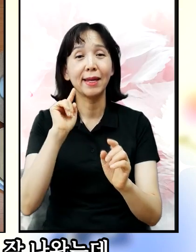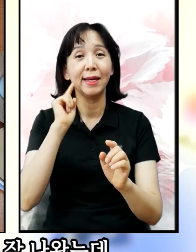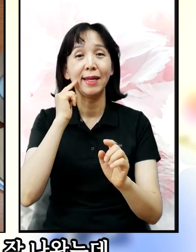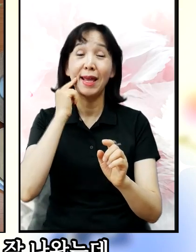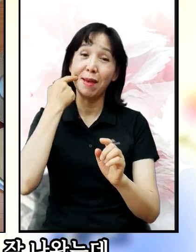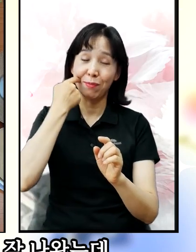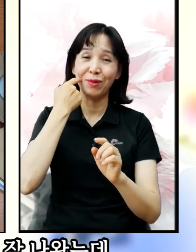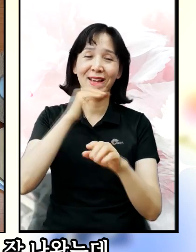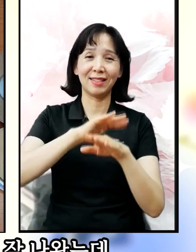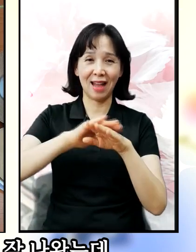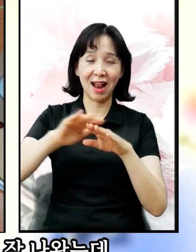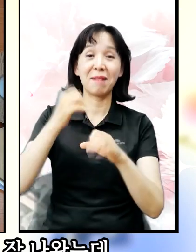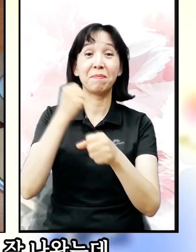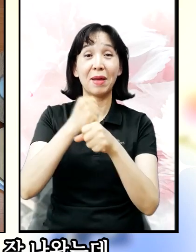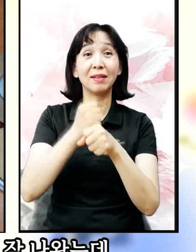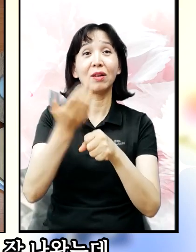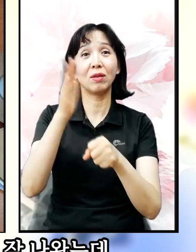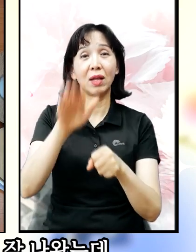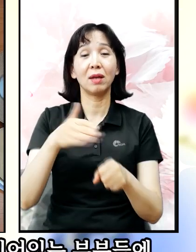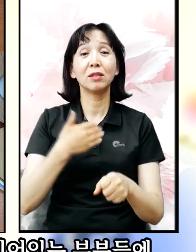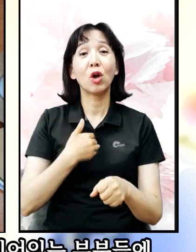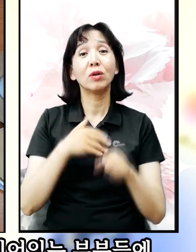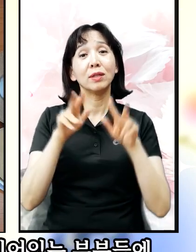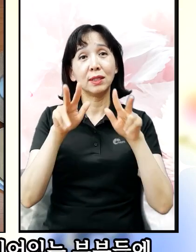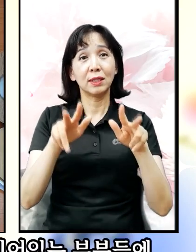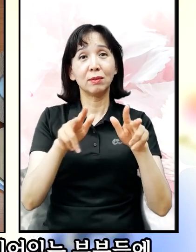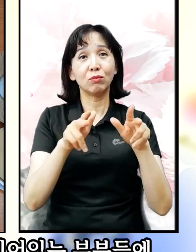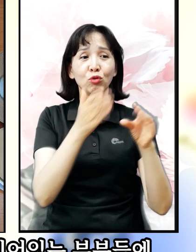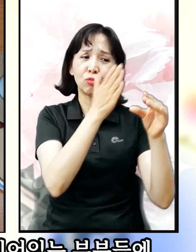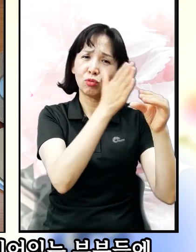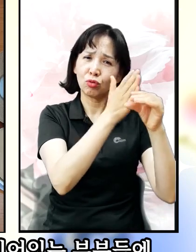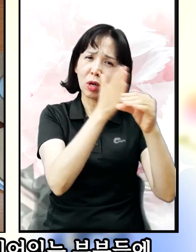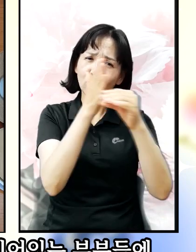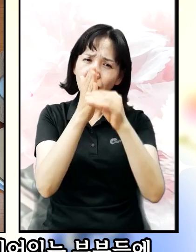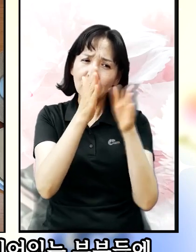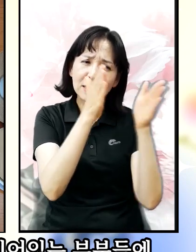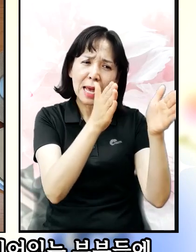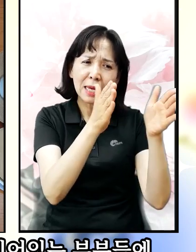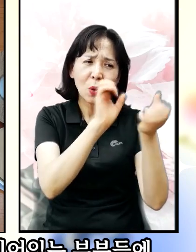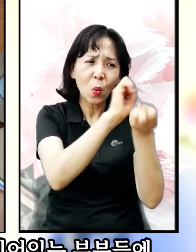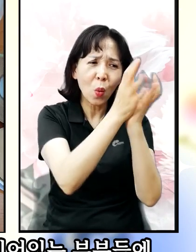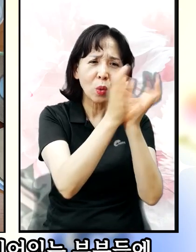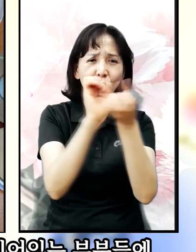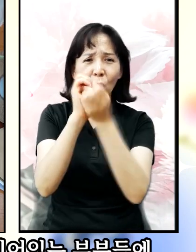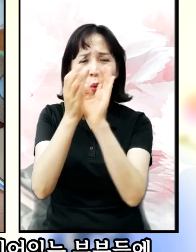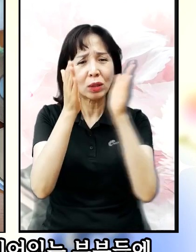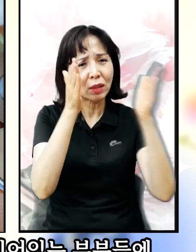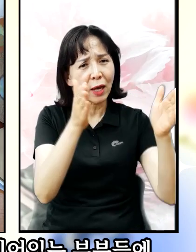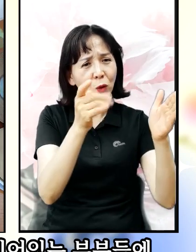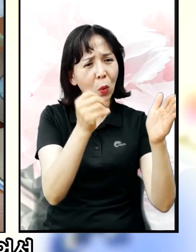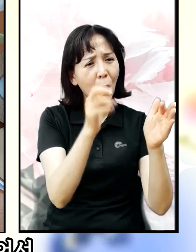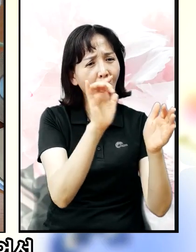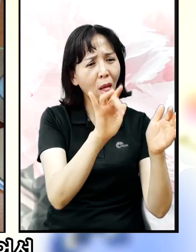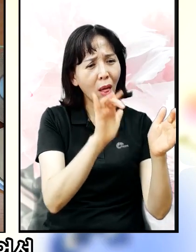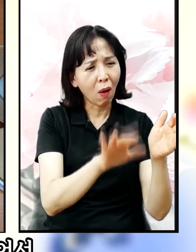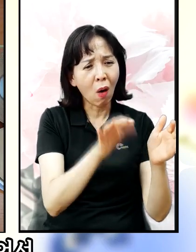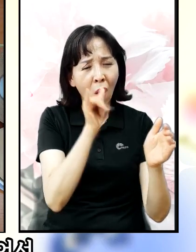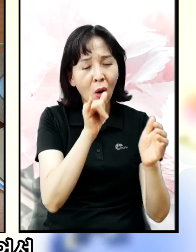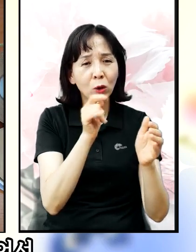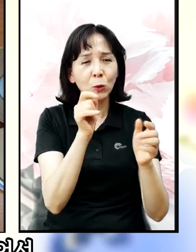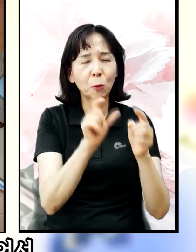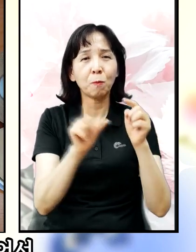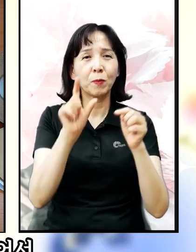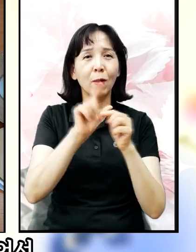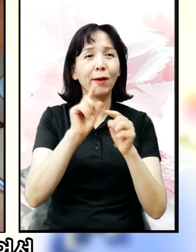아주 예쁘게 화사하게 잘 나왔는데, 저는 지금 여기가 사이사이가 약간 좀 비어있는 부분들에 조금